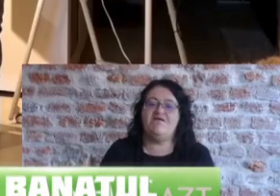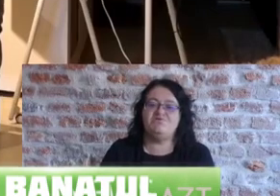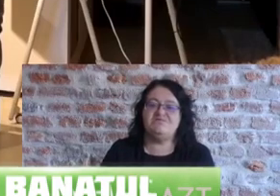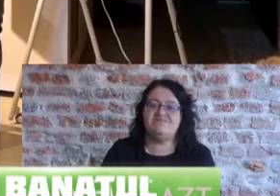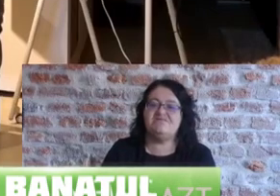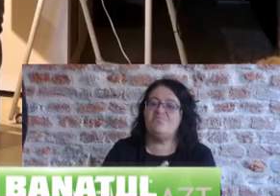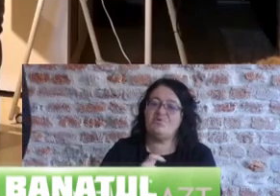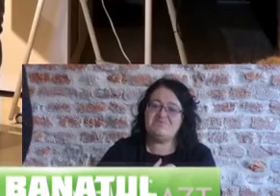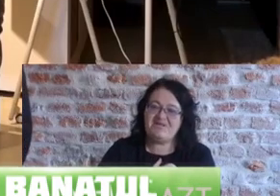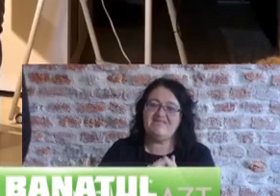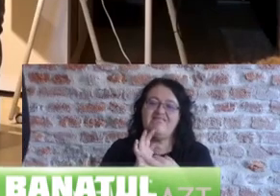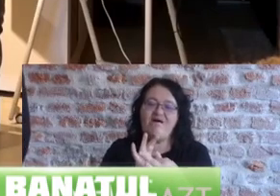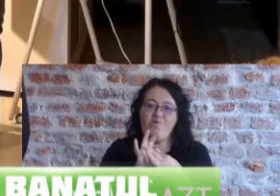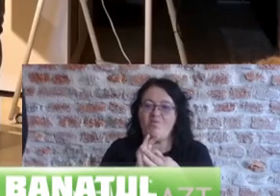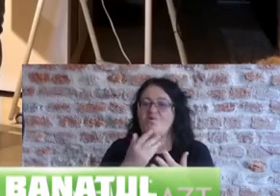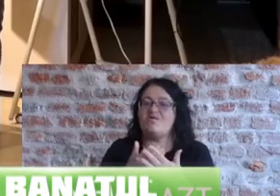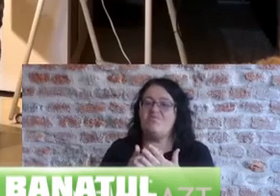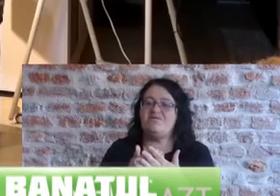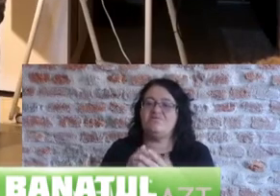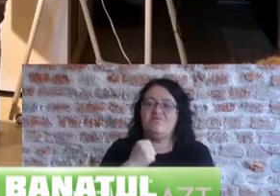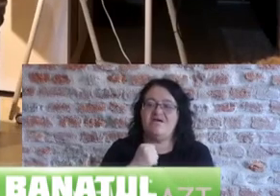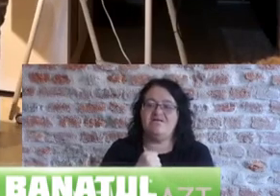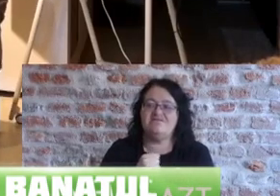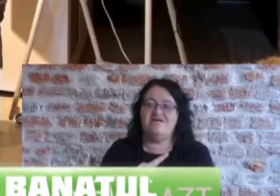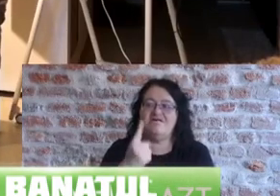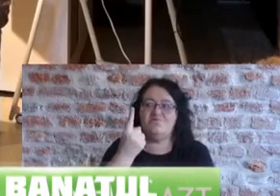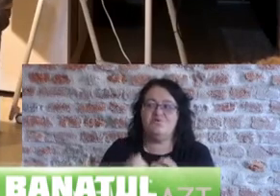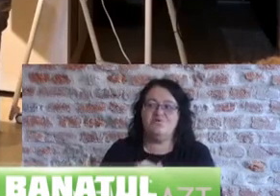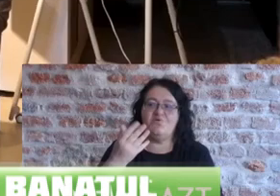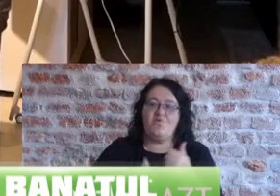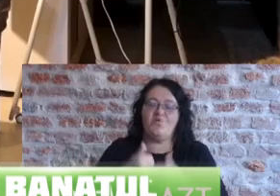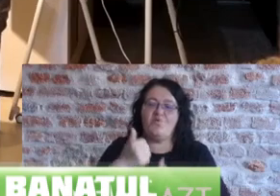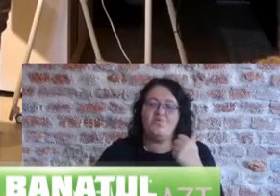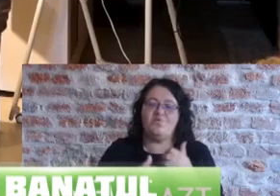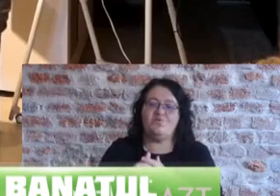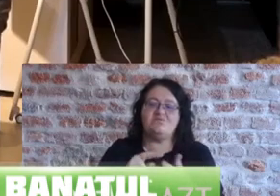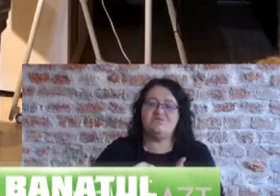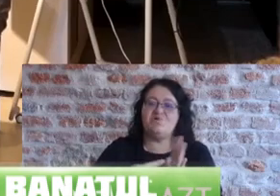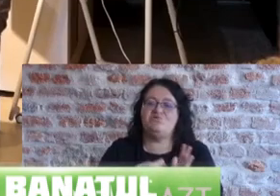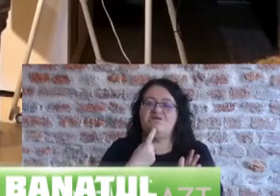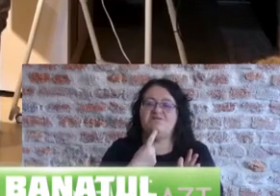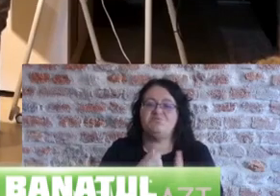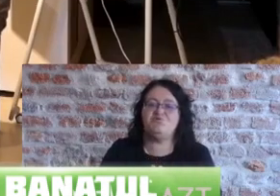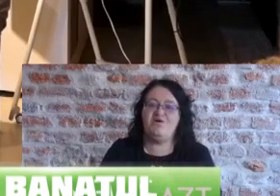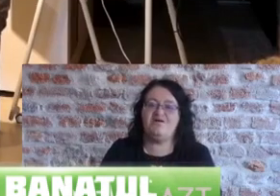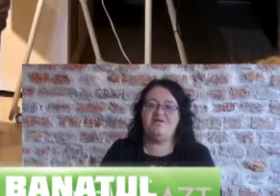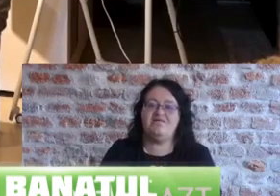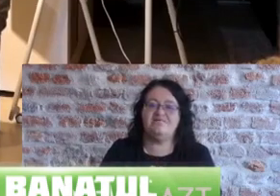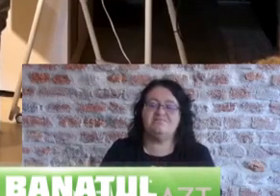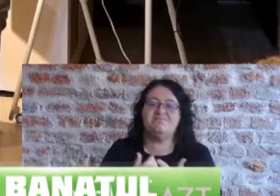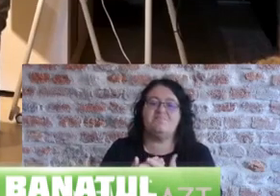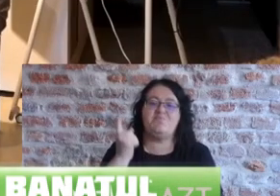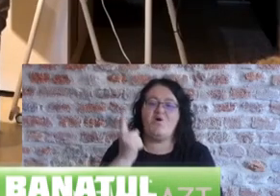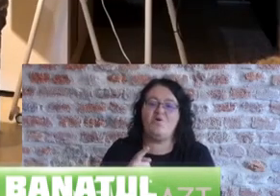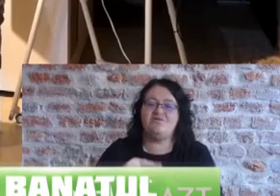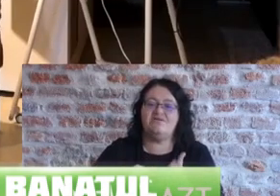această șansă de a colabora pentru realizarea unui nou concurs de soluții la Timișoara. Este al doilea pe care